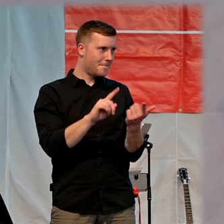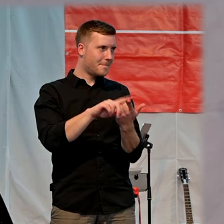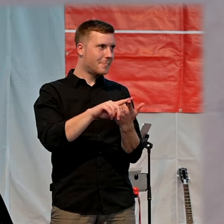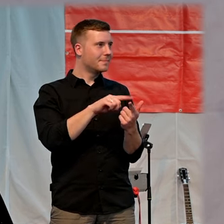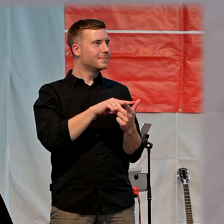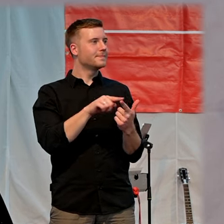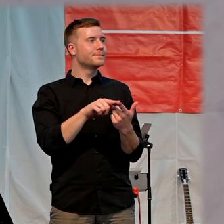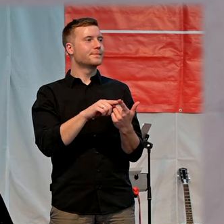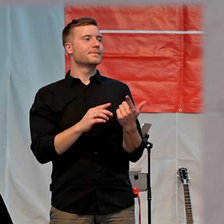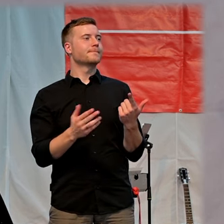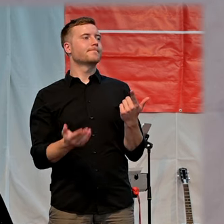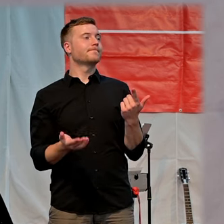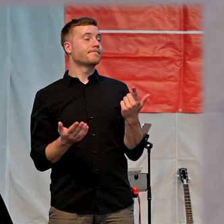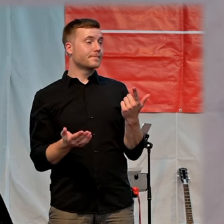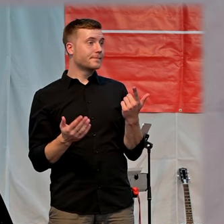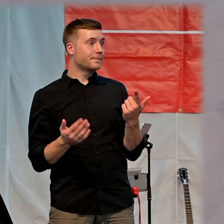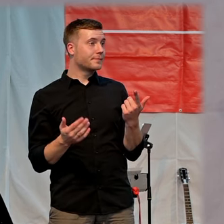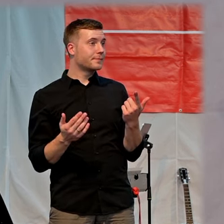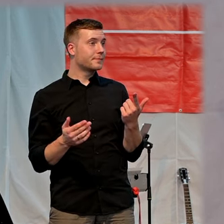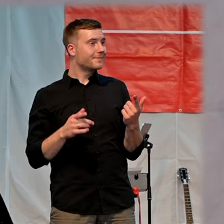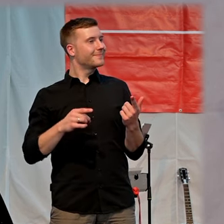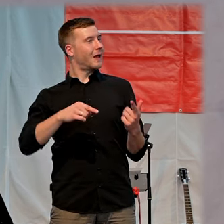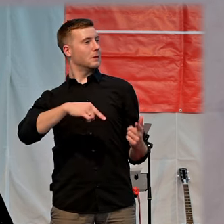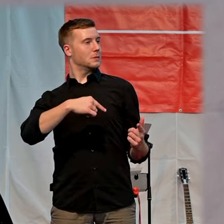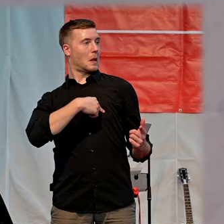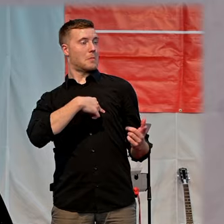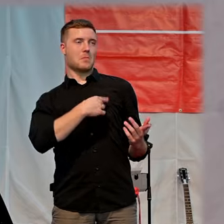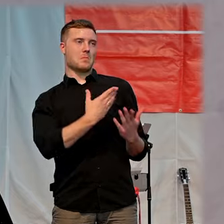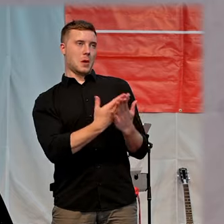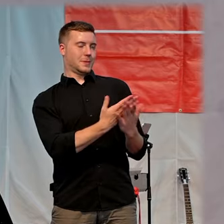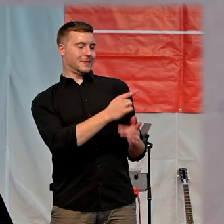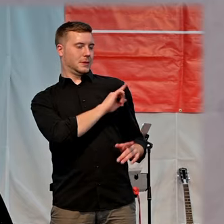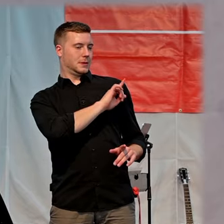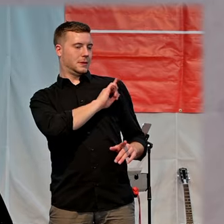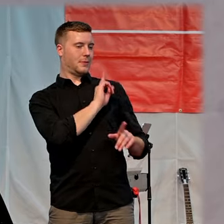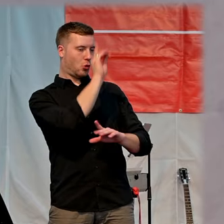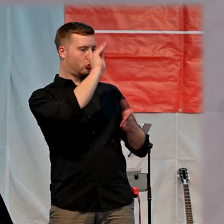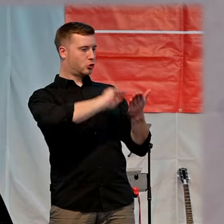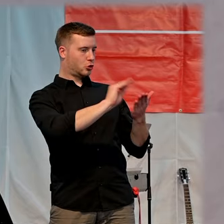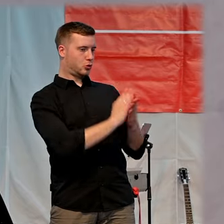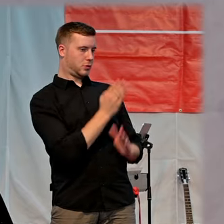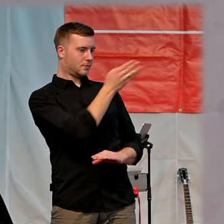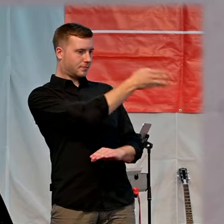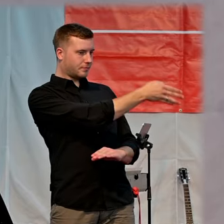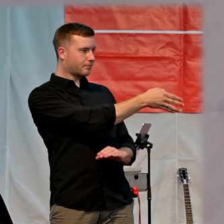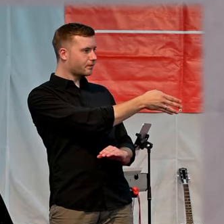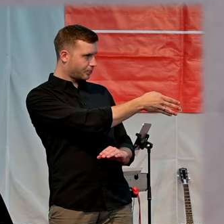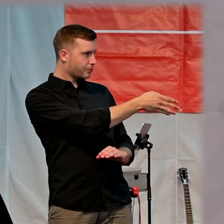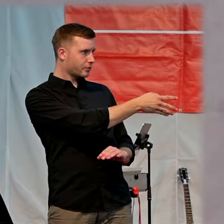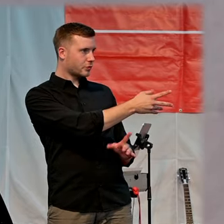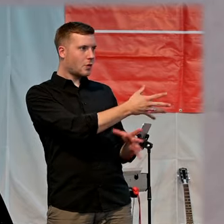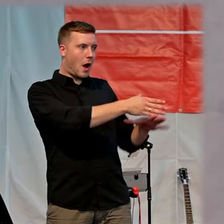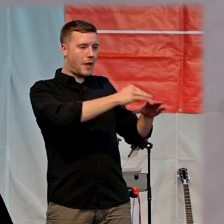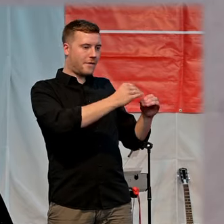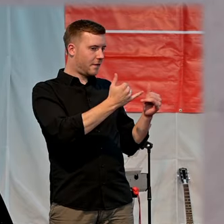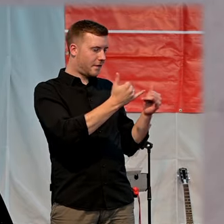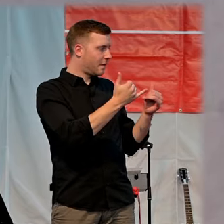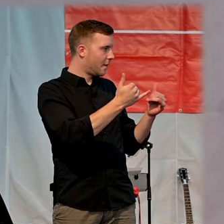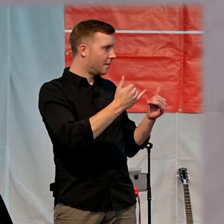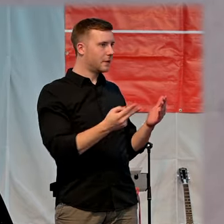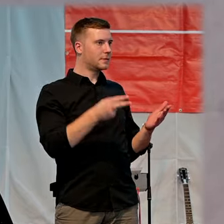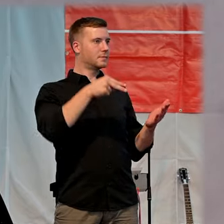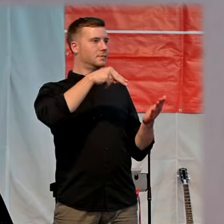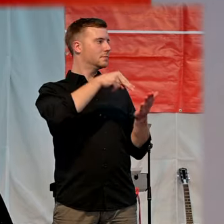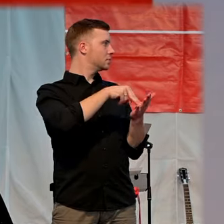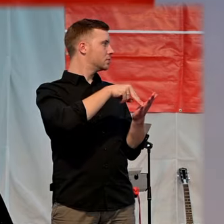So. Und was ich in den Unterrichten mache, dann erheben wir uns, nehmen die Bibel, auch